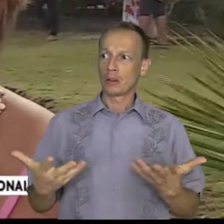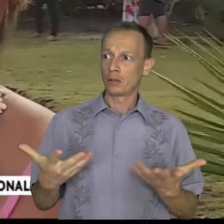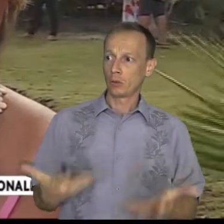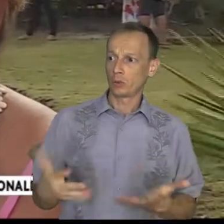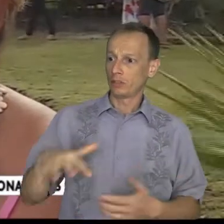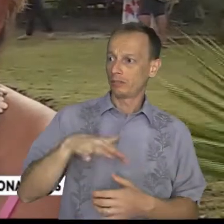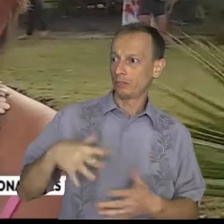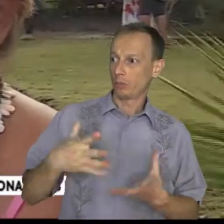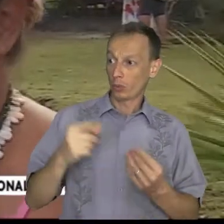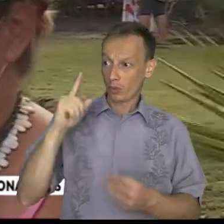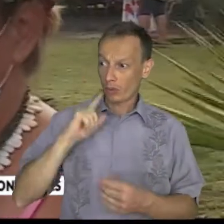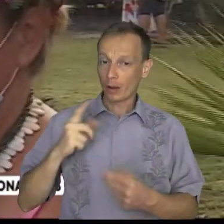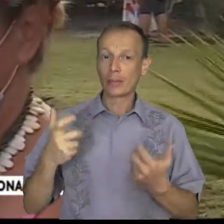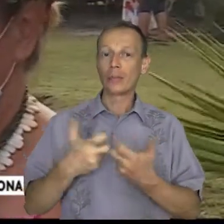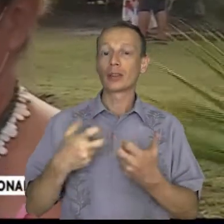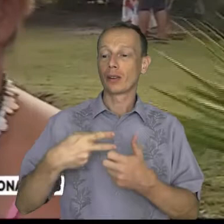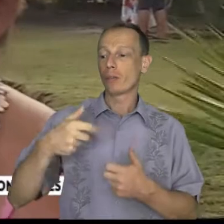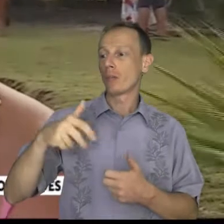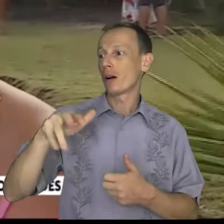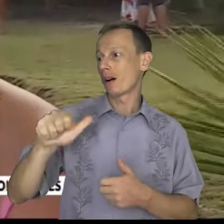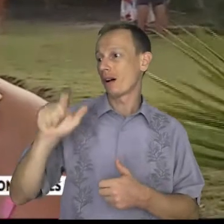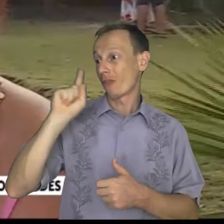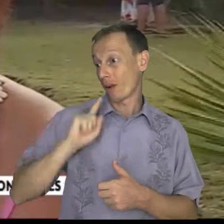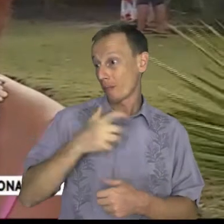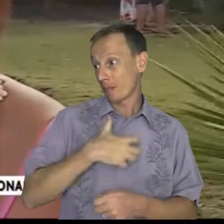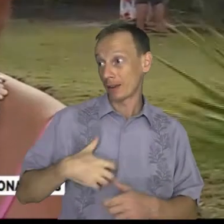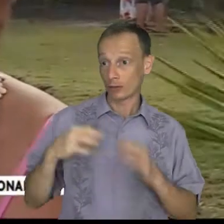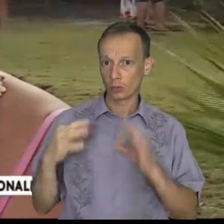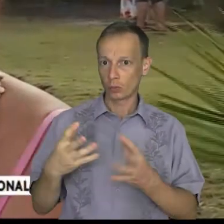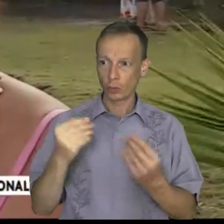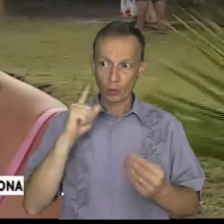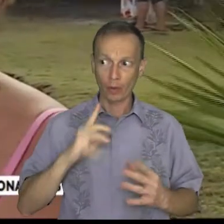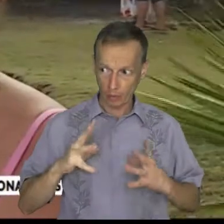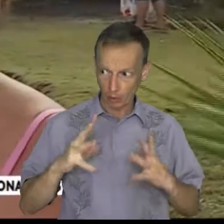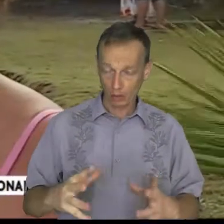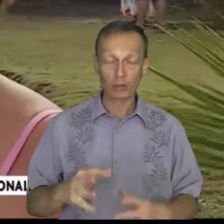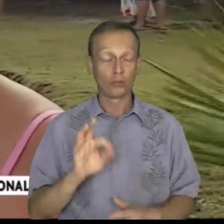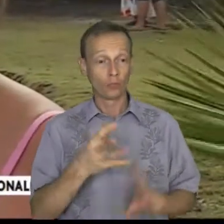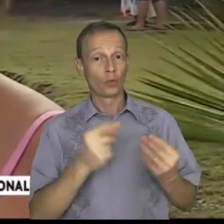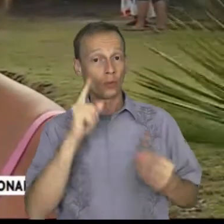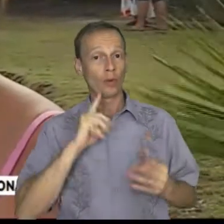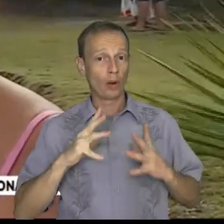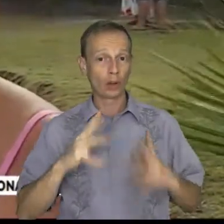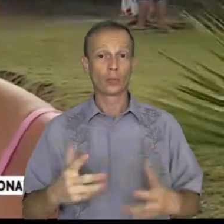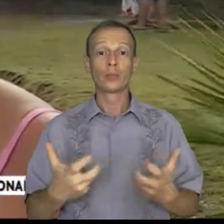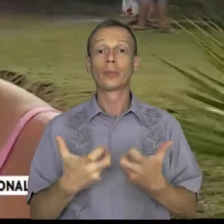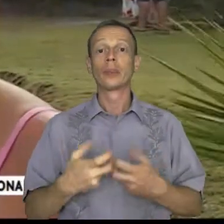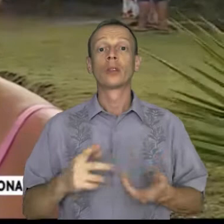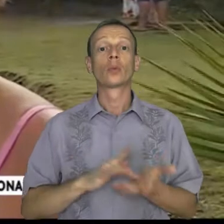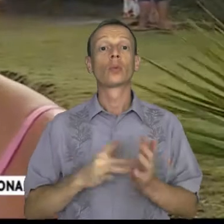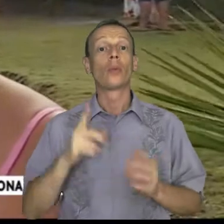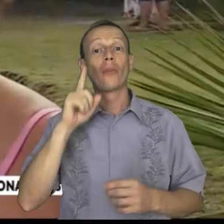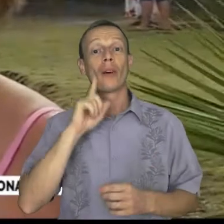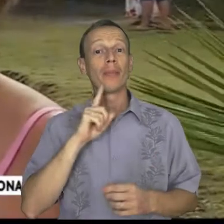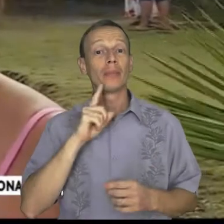dit. Donc aujourd'hui, Tevayuta, Papara, est-ce qu'il y a beaucoup de femmes? D'ailleurs, Papara, c'est une femme qui est maire de Papara. Voilà. Beaucoup de femmes engagées?